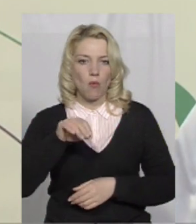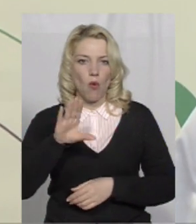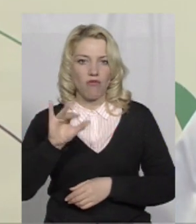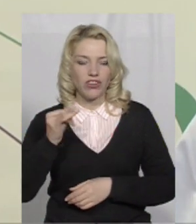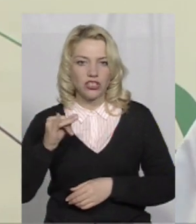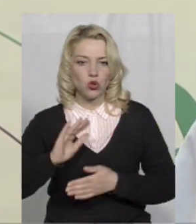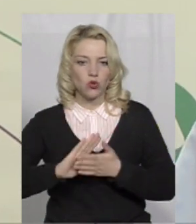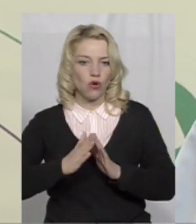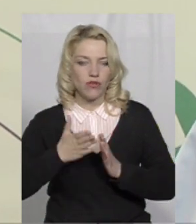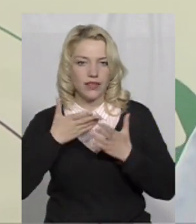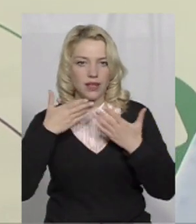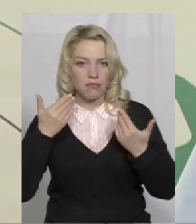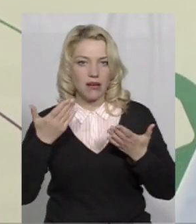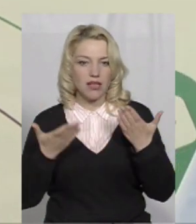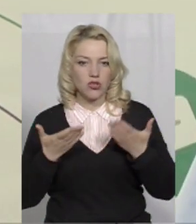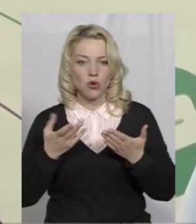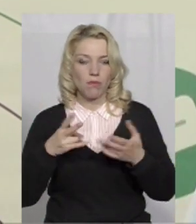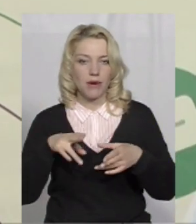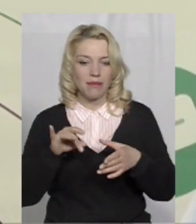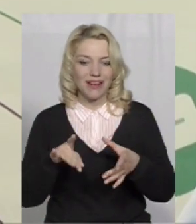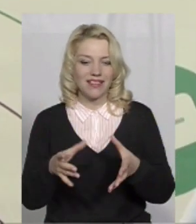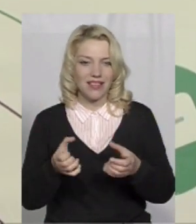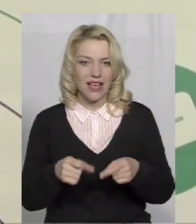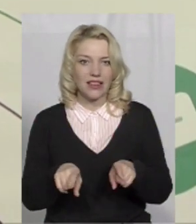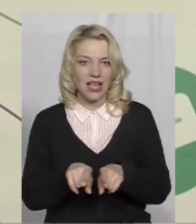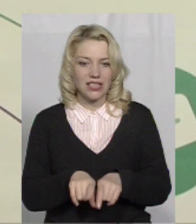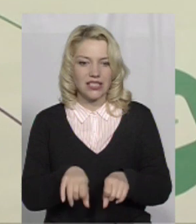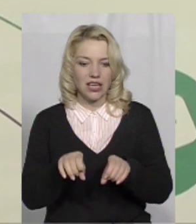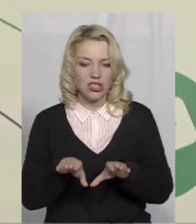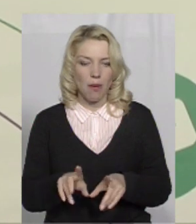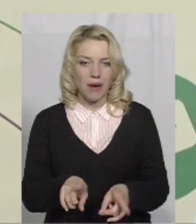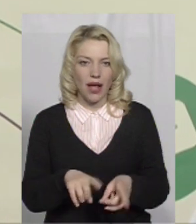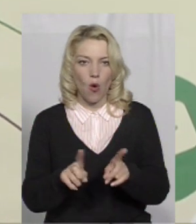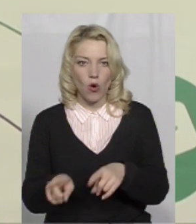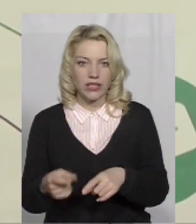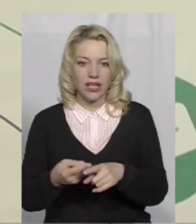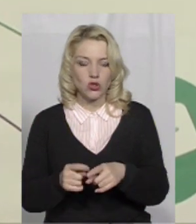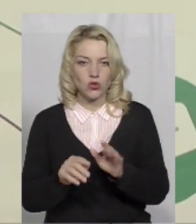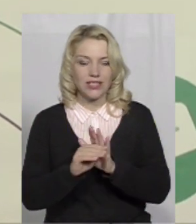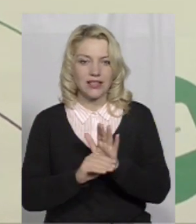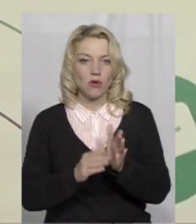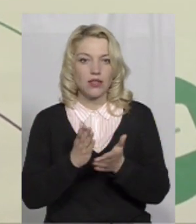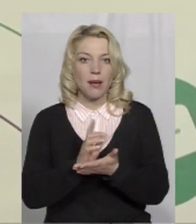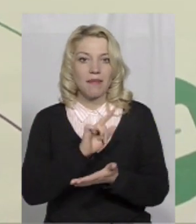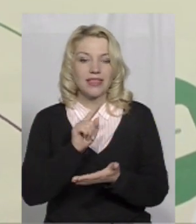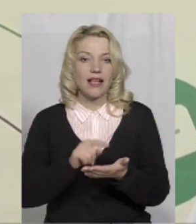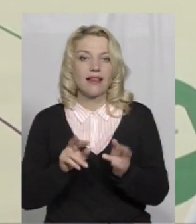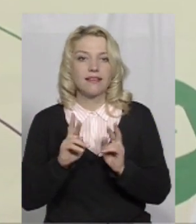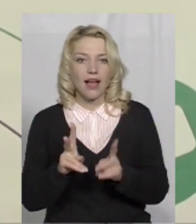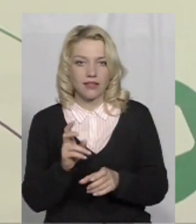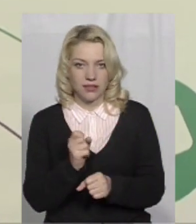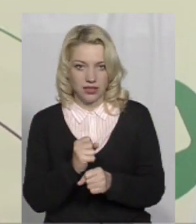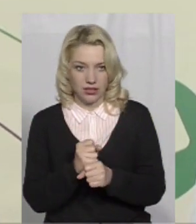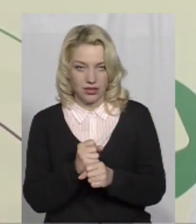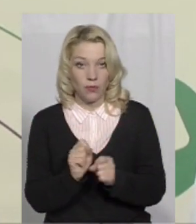в принципі, навіть при прийнятті вже таких рішень, що при переходу на дану систему, є питання, як діяти.